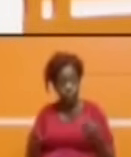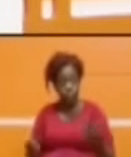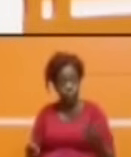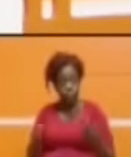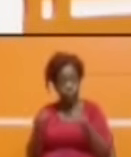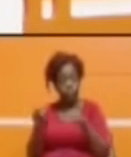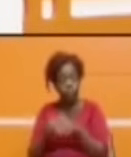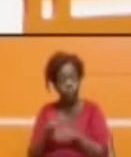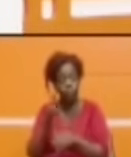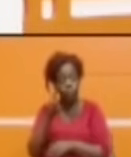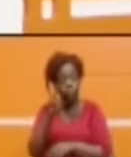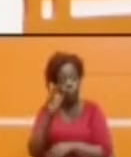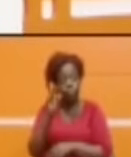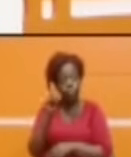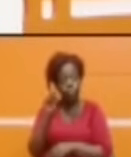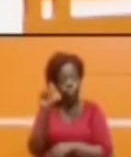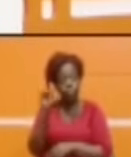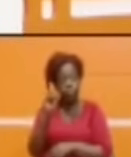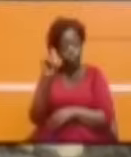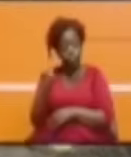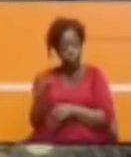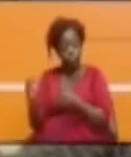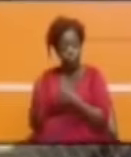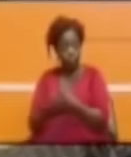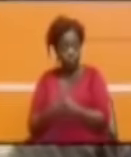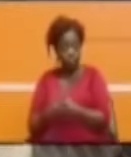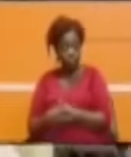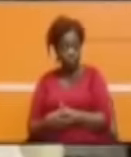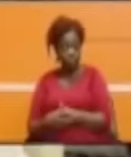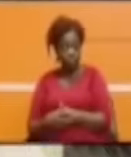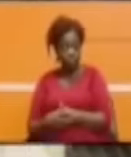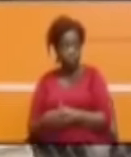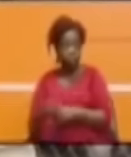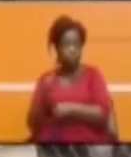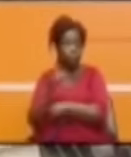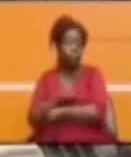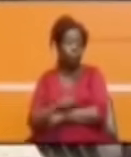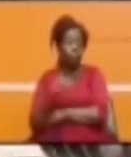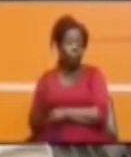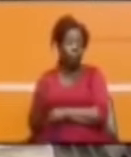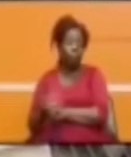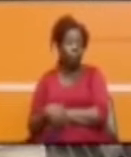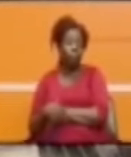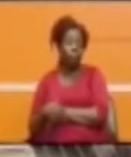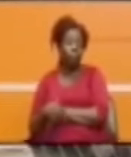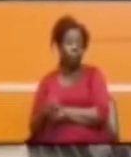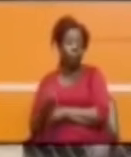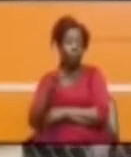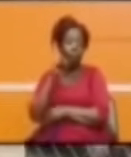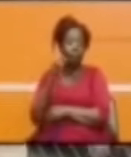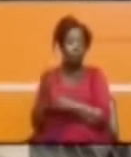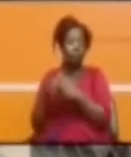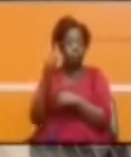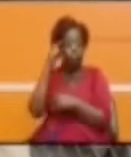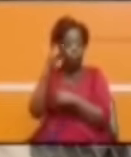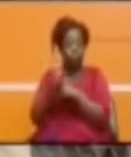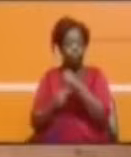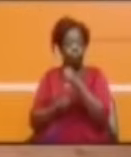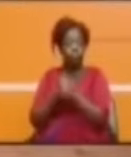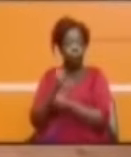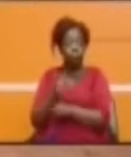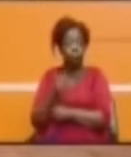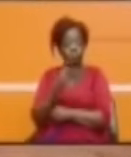Dennis Ssekabira nalyo liggaddwa. Essomero liggaddwawo should not open for the year